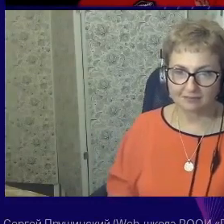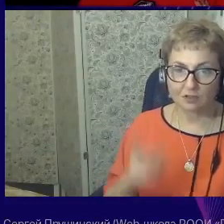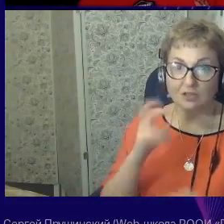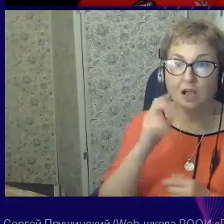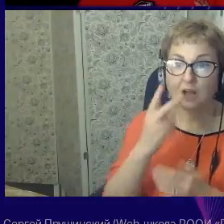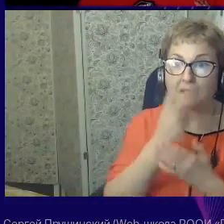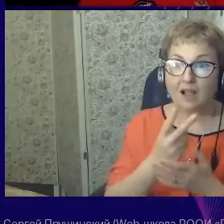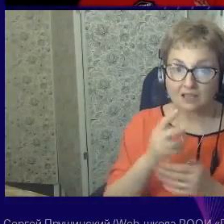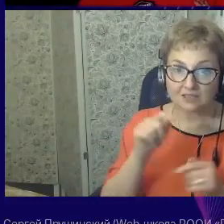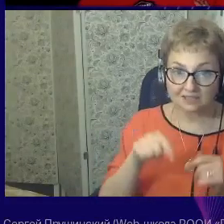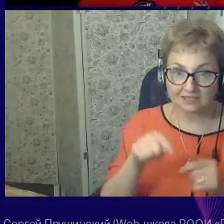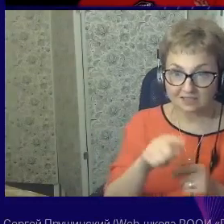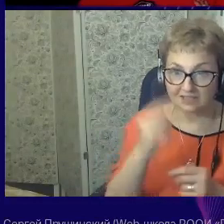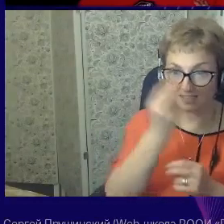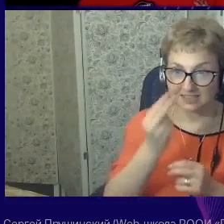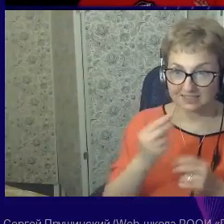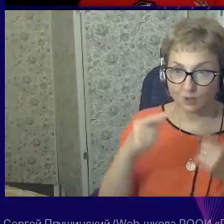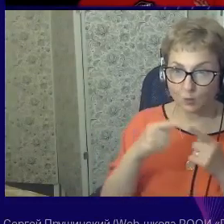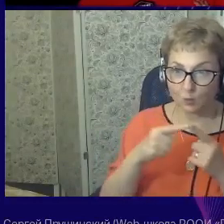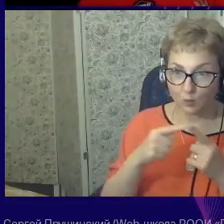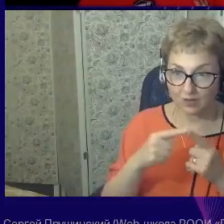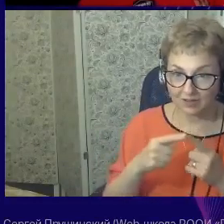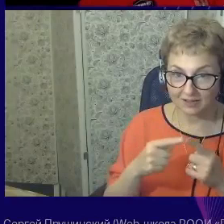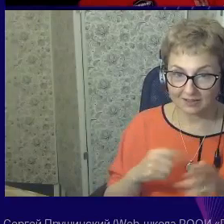как показано здесь, то есть нарисован угол